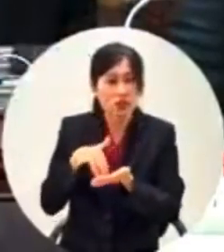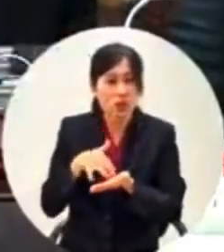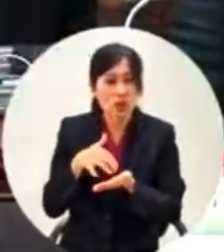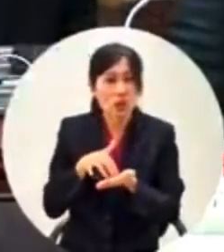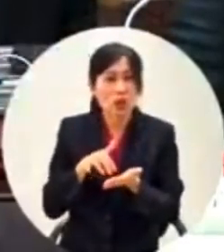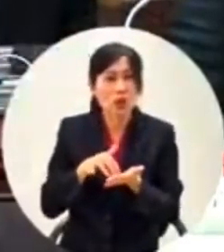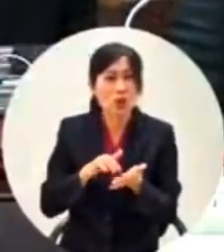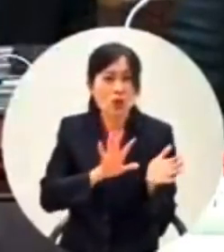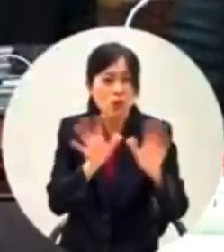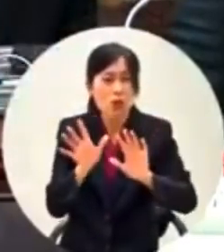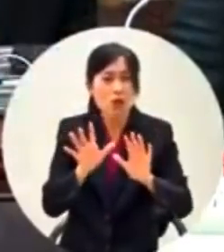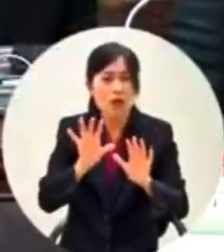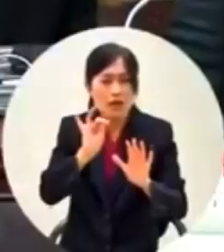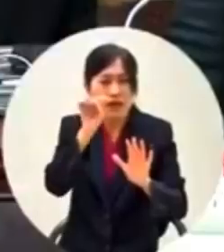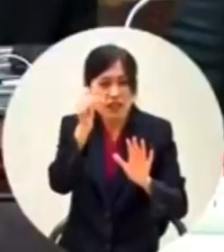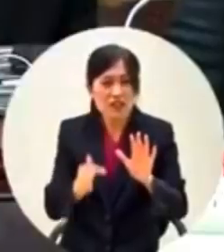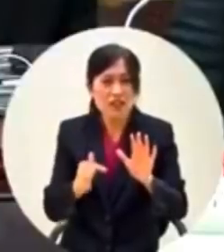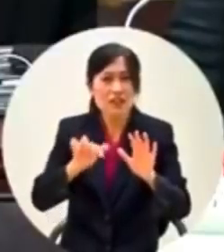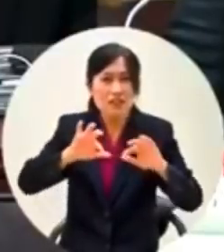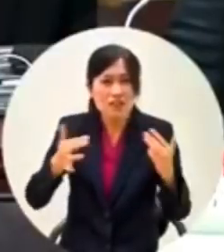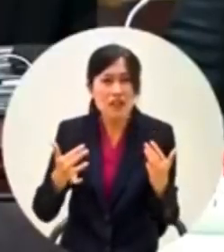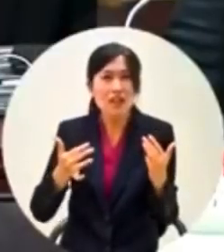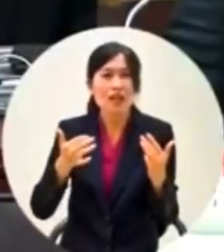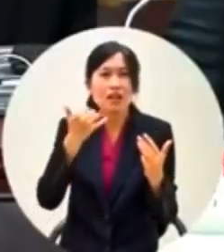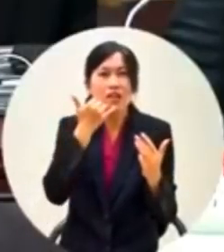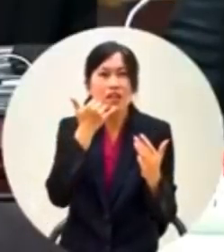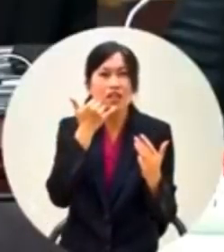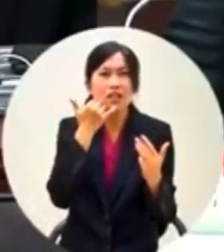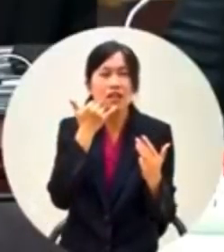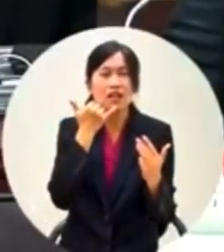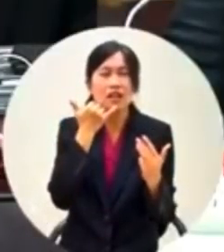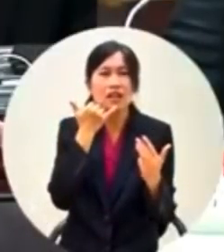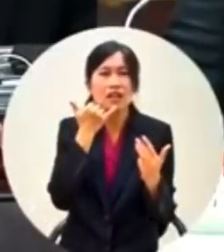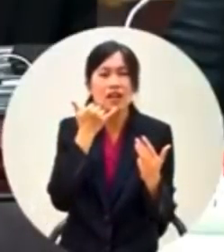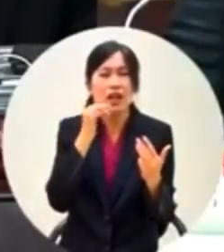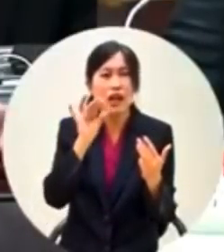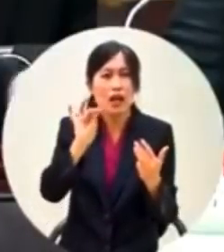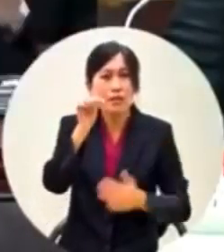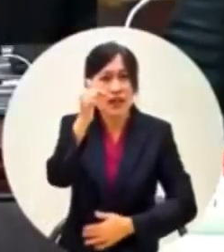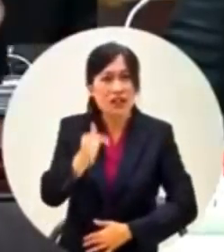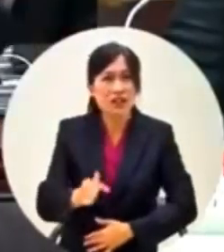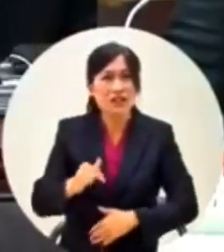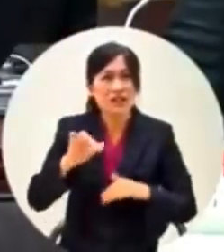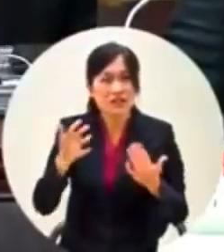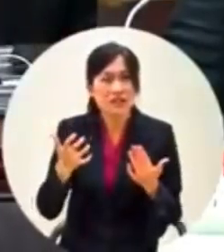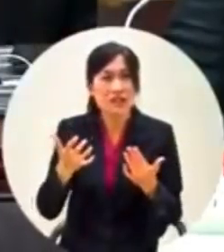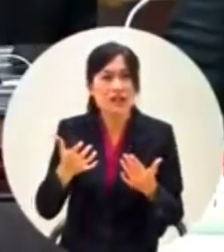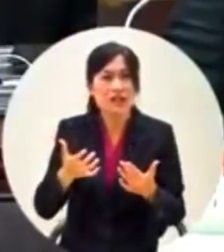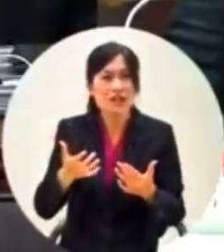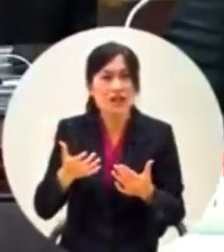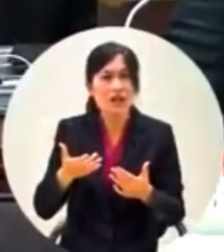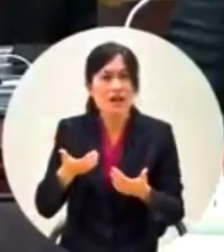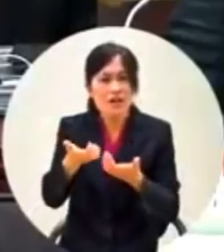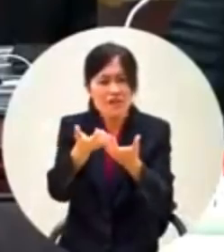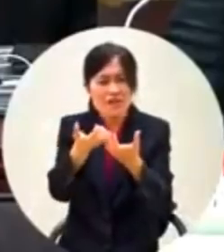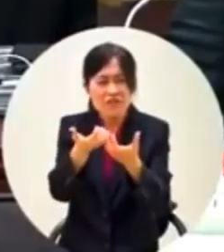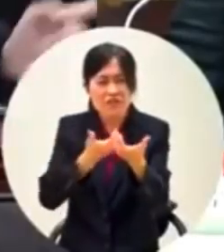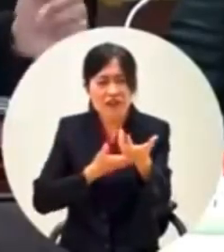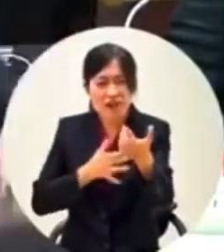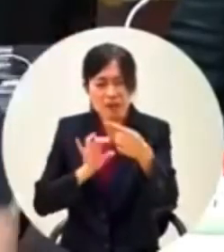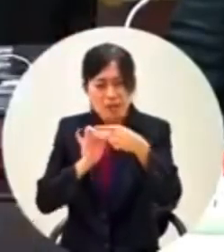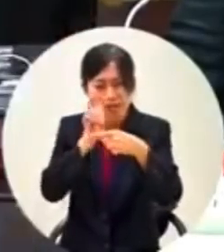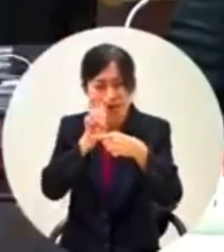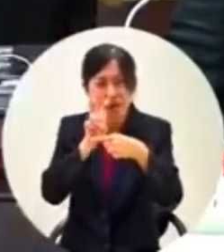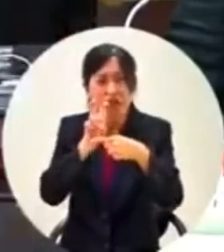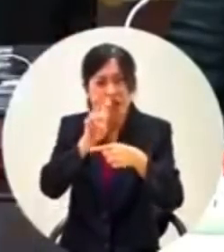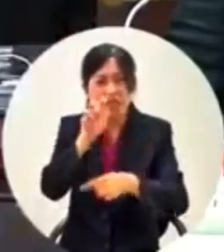方式100亿大概可这个100亿大概分回来大概我算大概用20%算了大概20亿